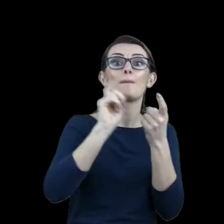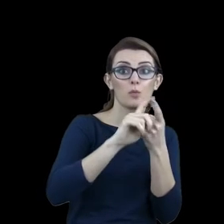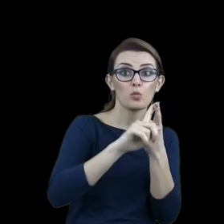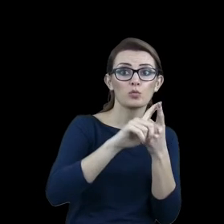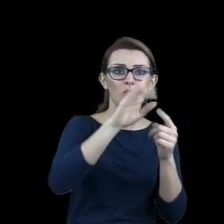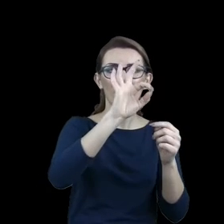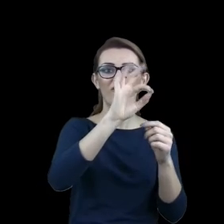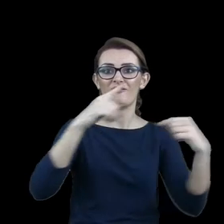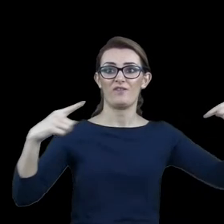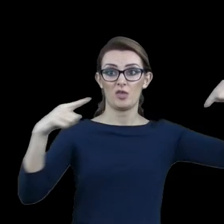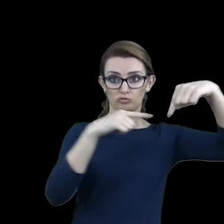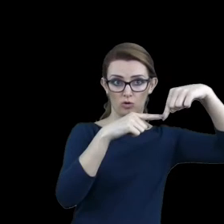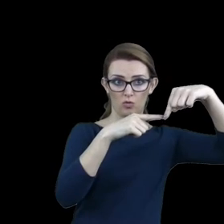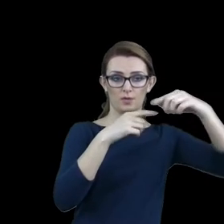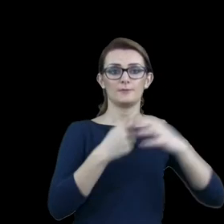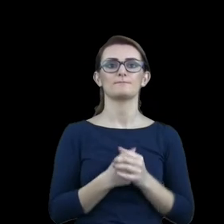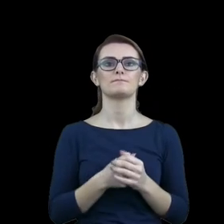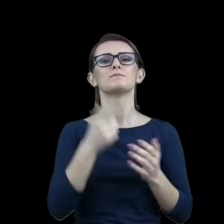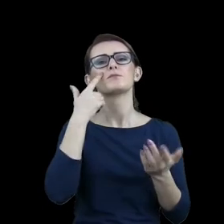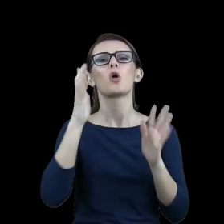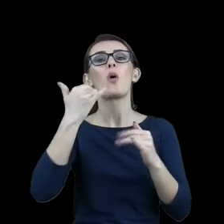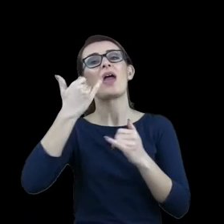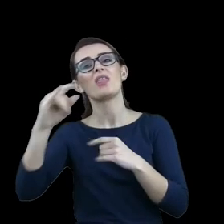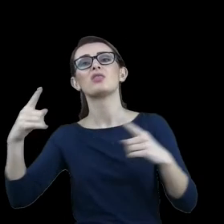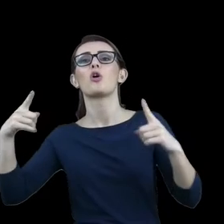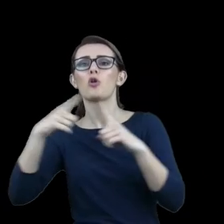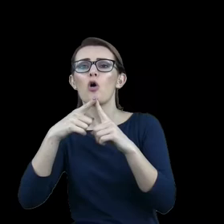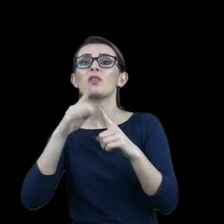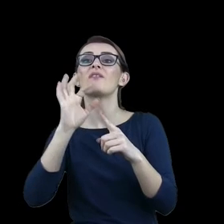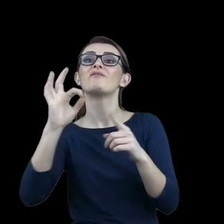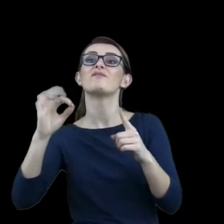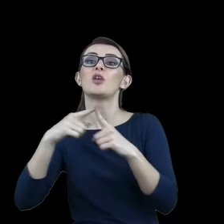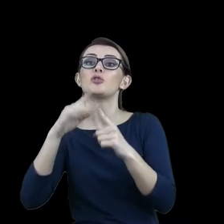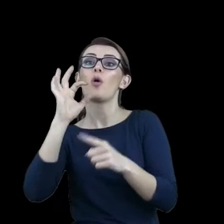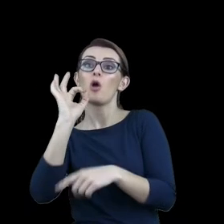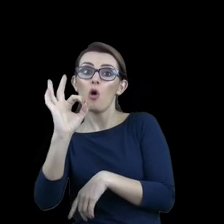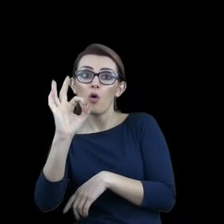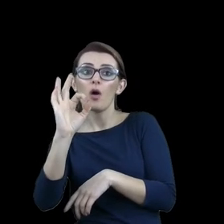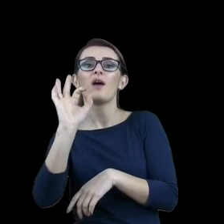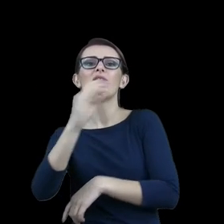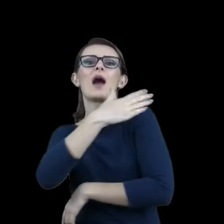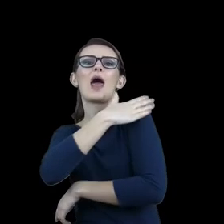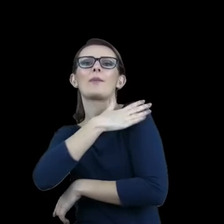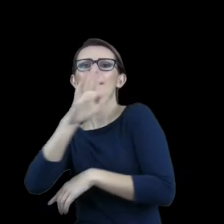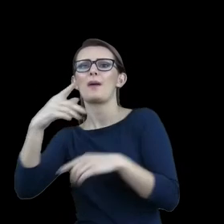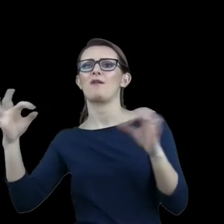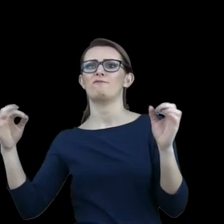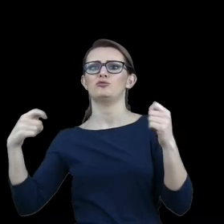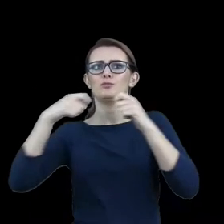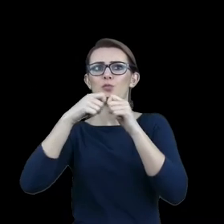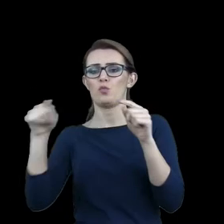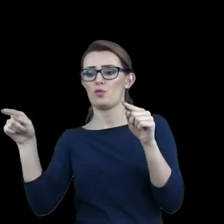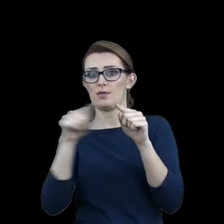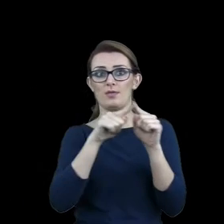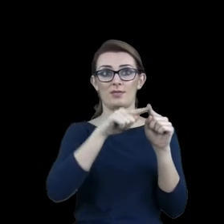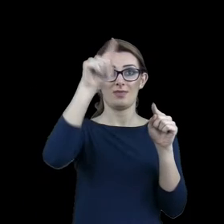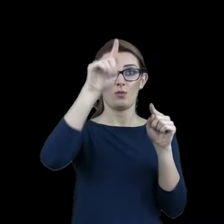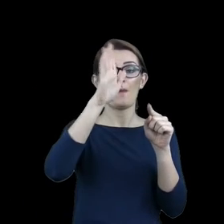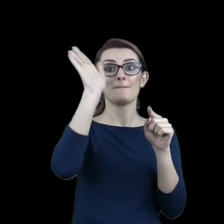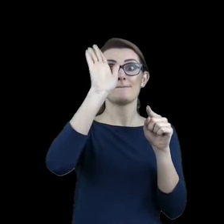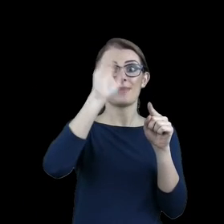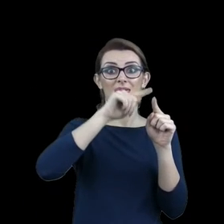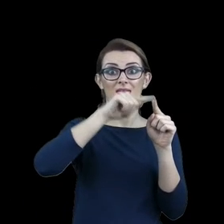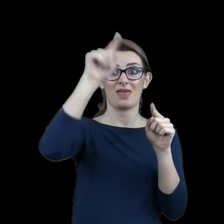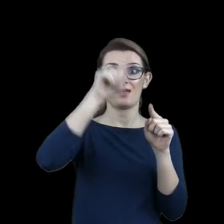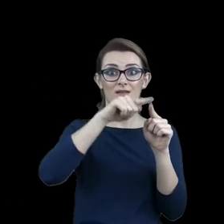oznacza punkt, który jest wierzchołkiem kąta. No i powiedzmy, że teraz mam jakiś inny kąt, który ma ten sam